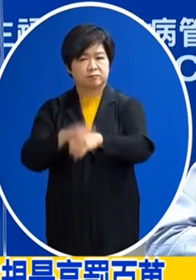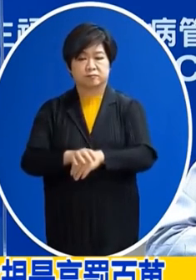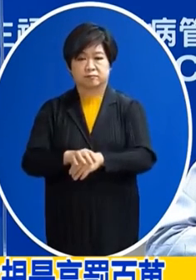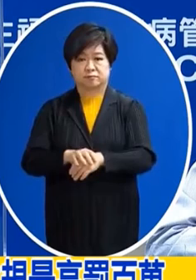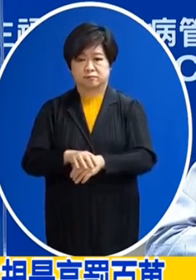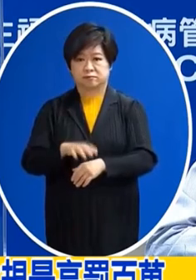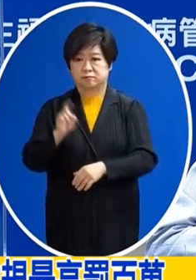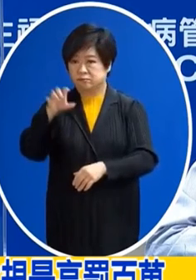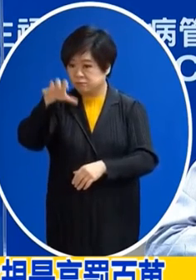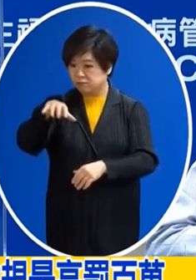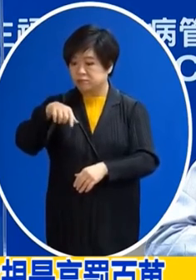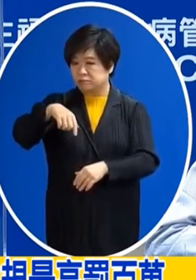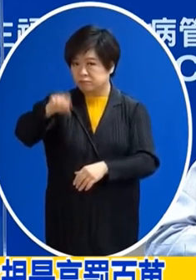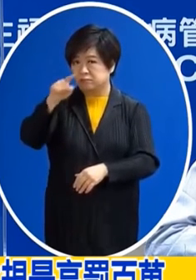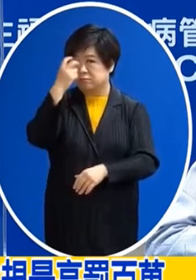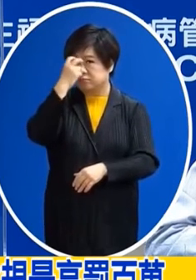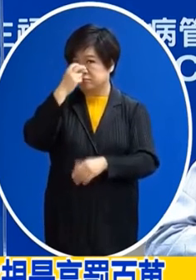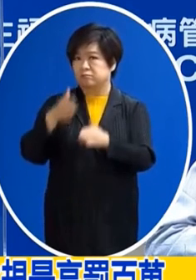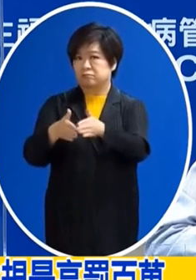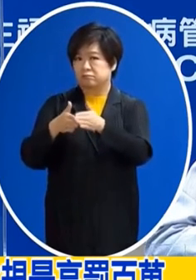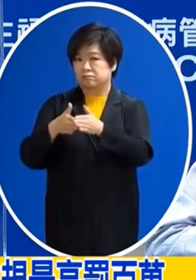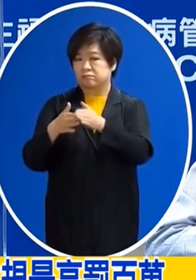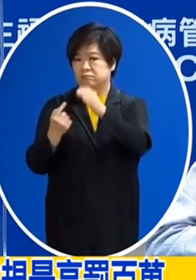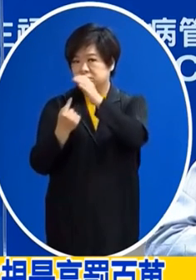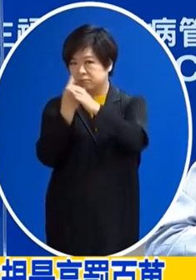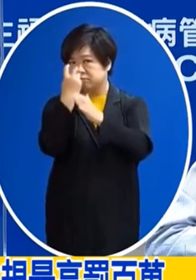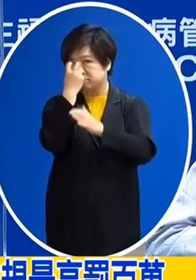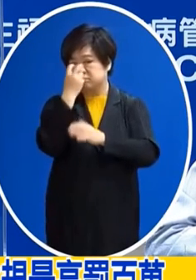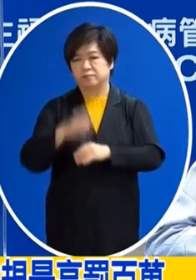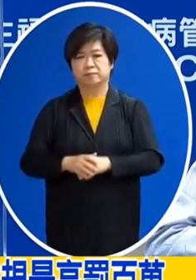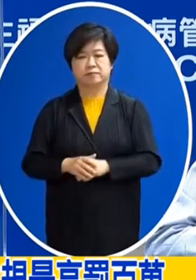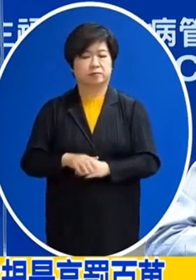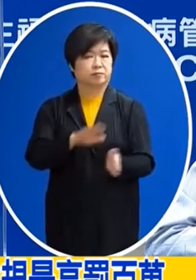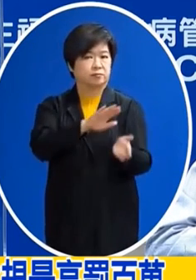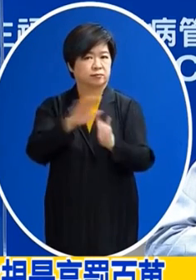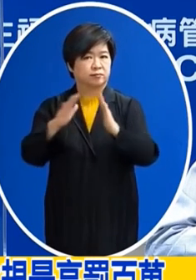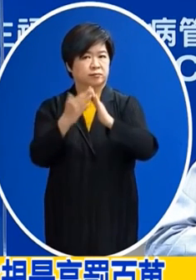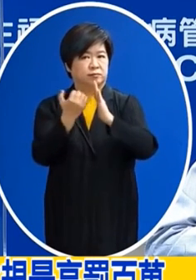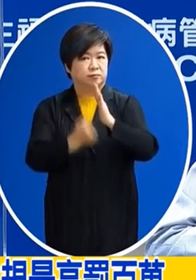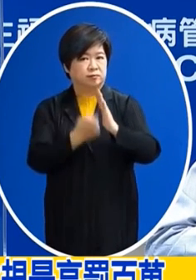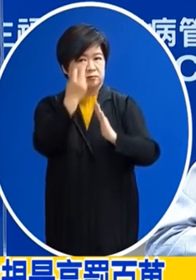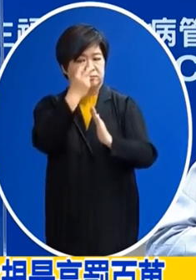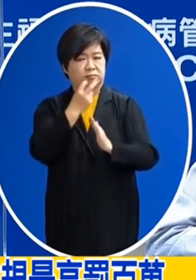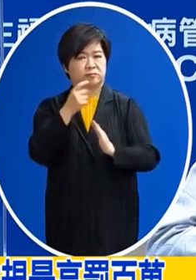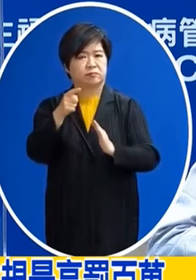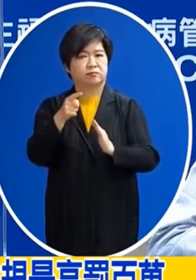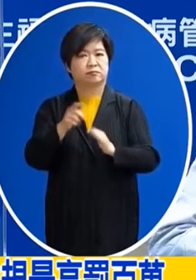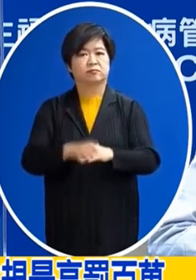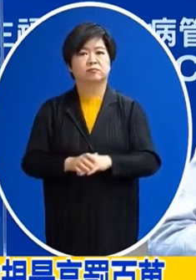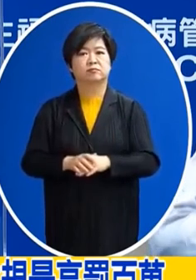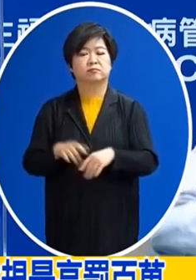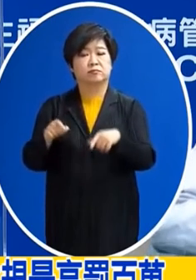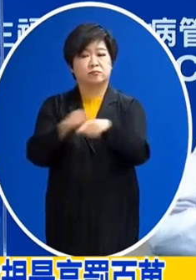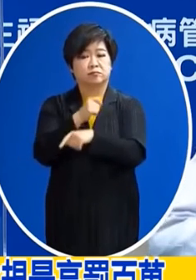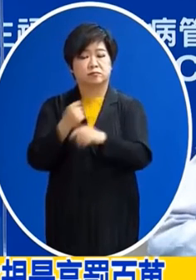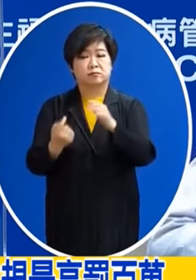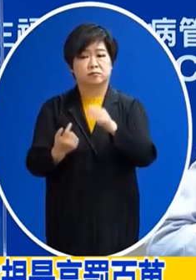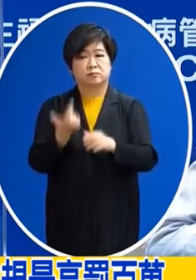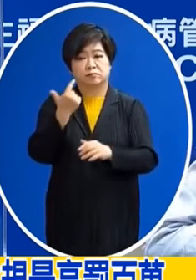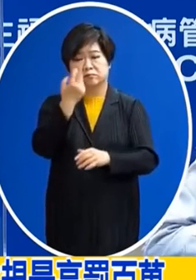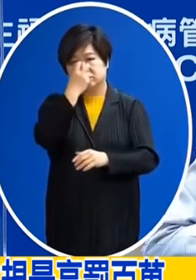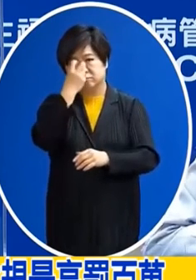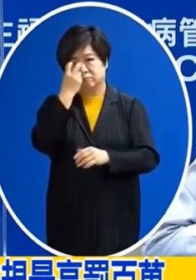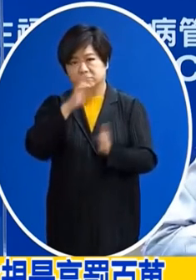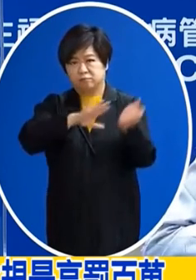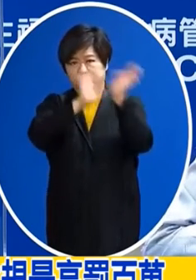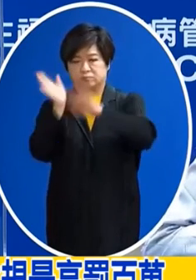方式到这个指定的地点来采检。那另外居检者的公费快筛结果，检疫期